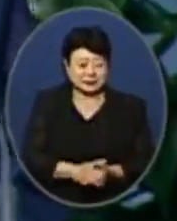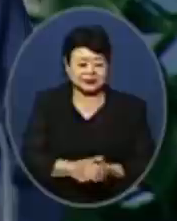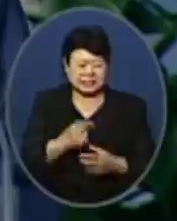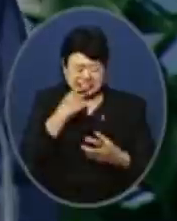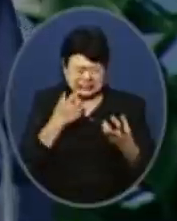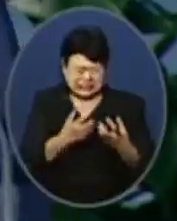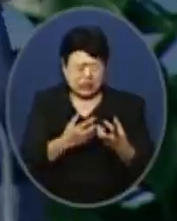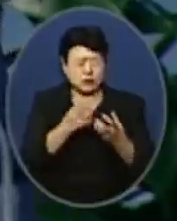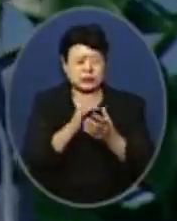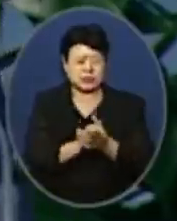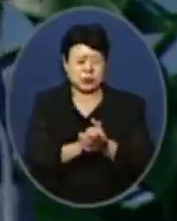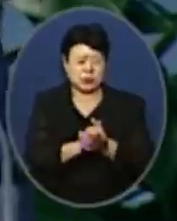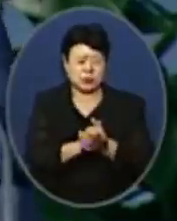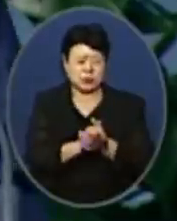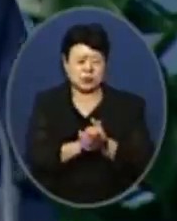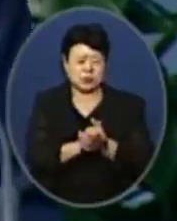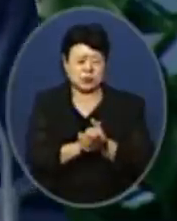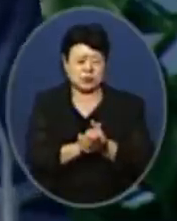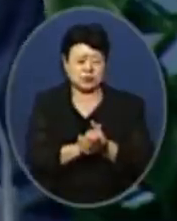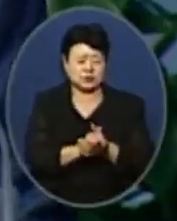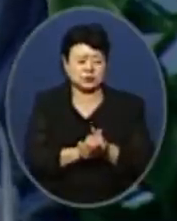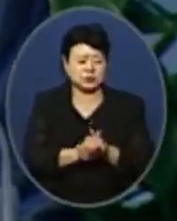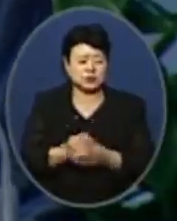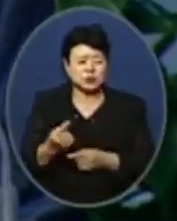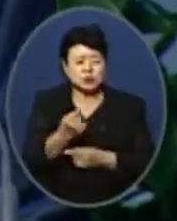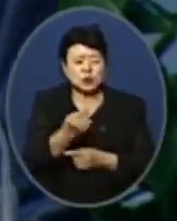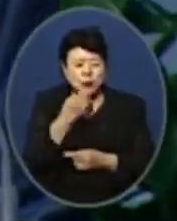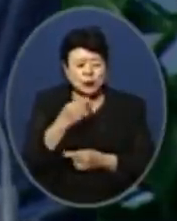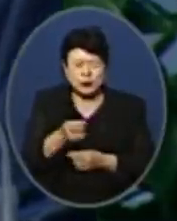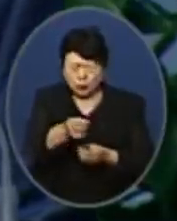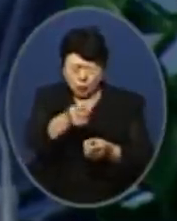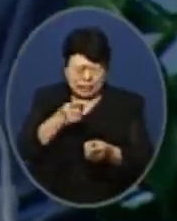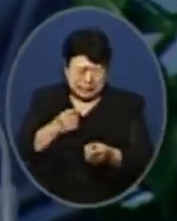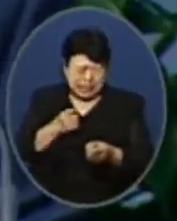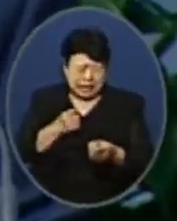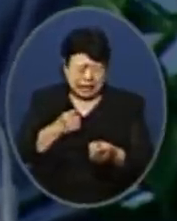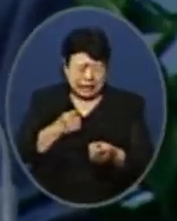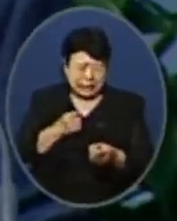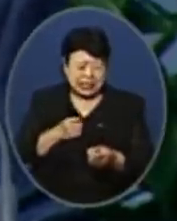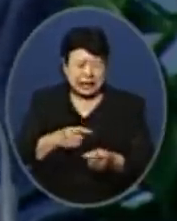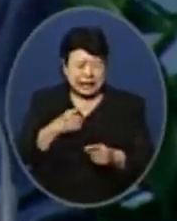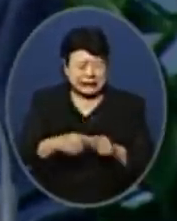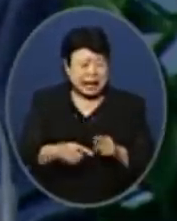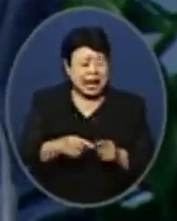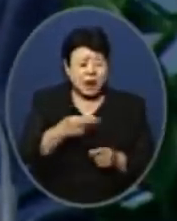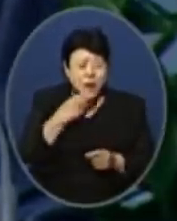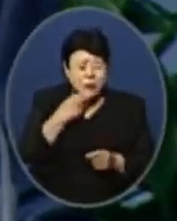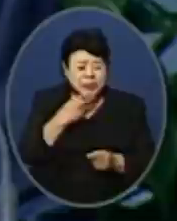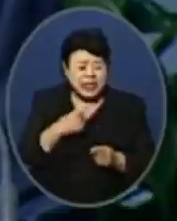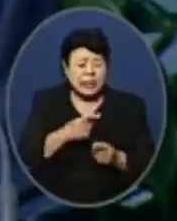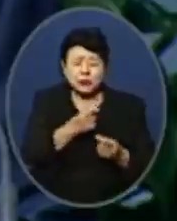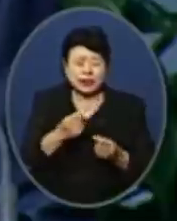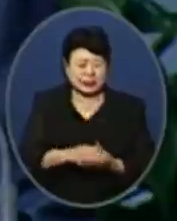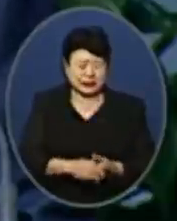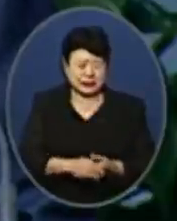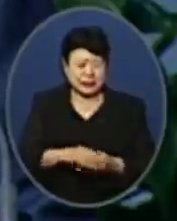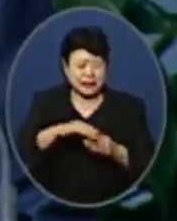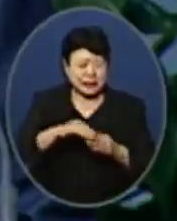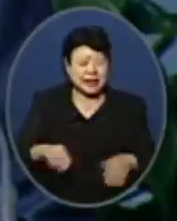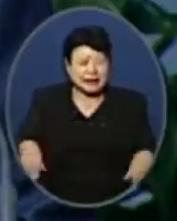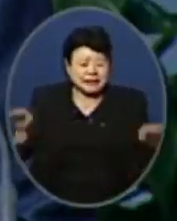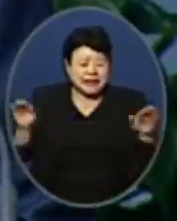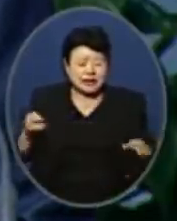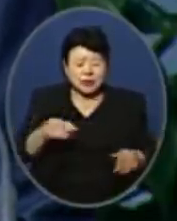차가운 기도는 촉없는 화살이요 날이 안 선 칼이요 날개